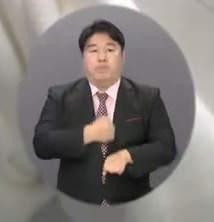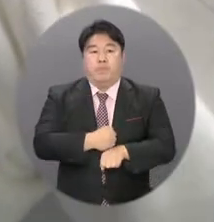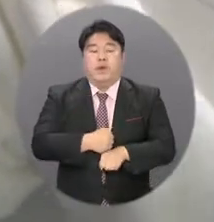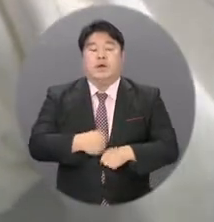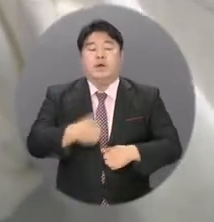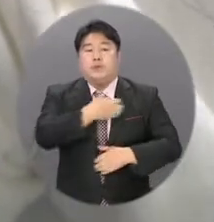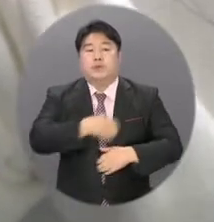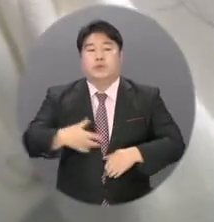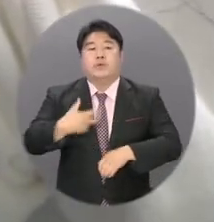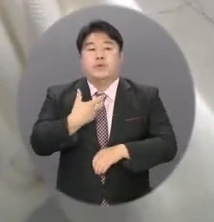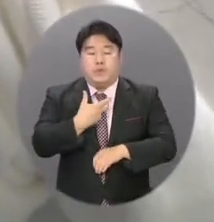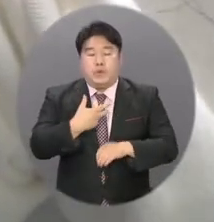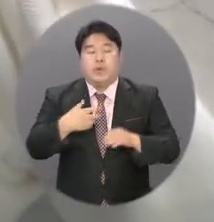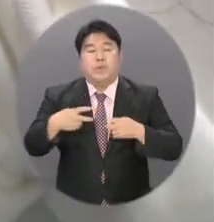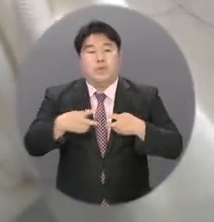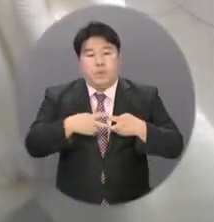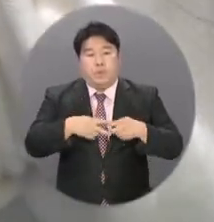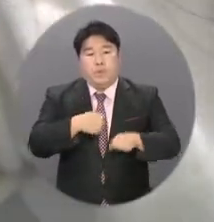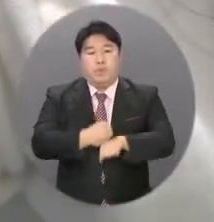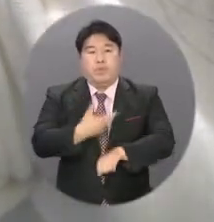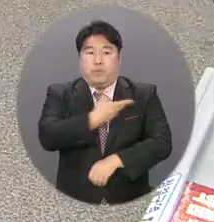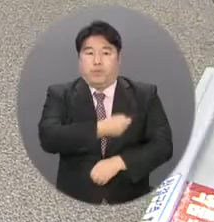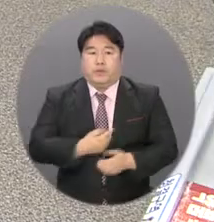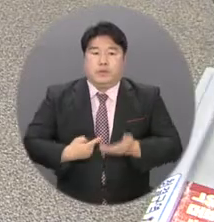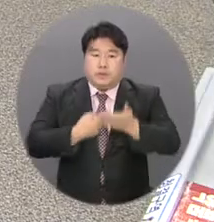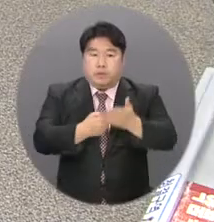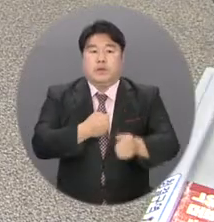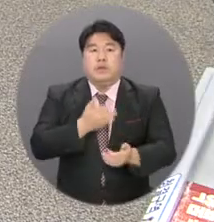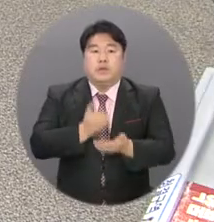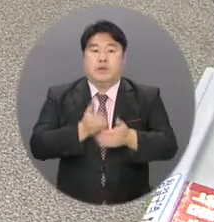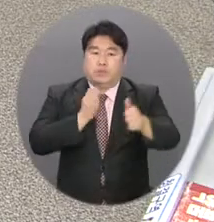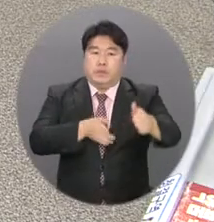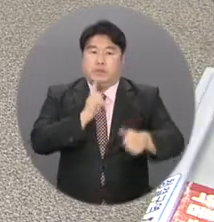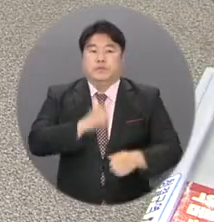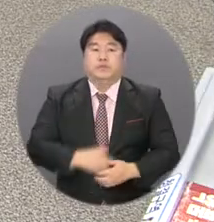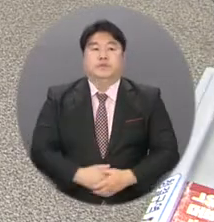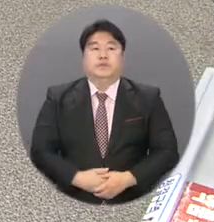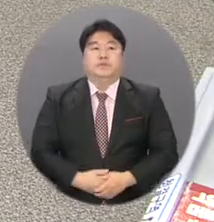보건소에 가서 백신 접종을 신청해달라고 당부했습니다. MBC 뉴스 송정근입니다.